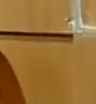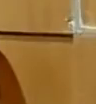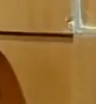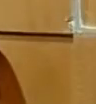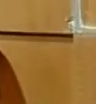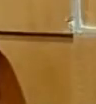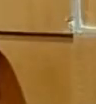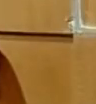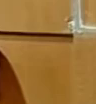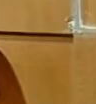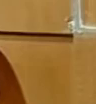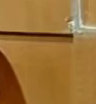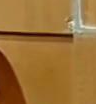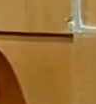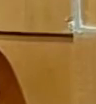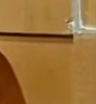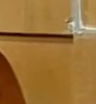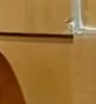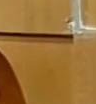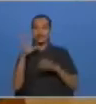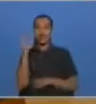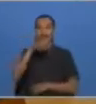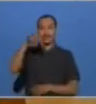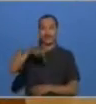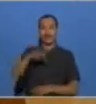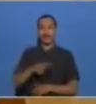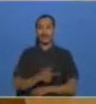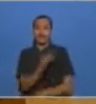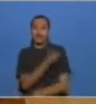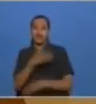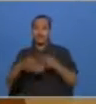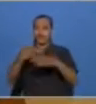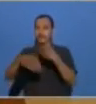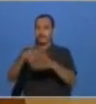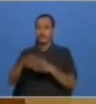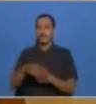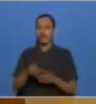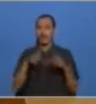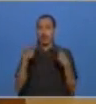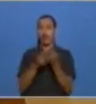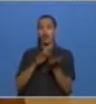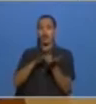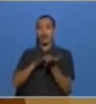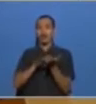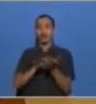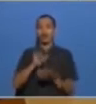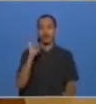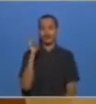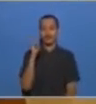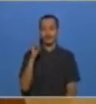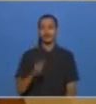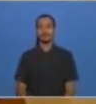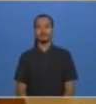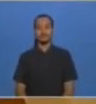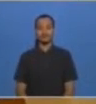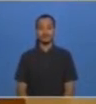Baik pemirsa, Anda masih bersama kami bincang hari ini mengenai pelaksanaan vaksinasi COVID-19 bagi kelompok rentan di daerah istimewa Yogyakarta. Masih di